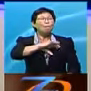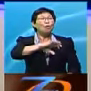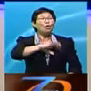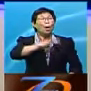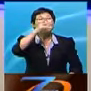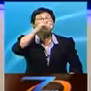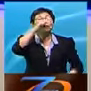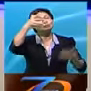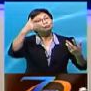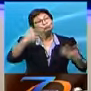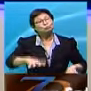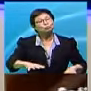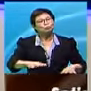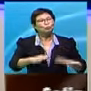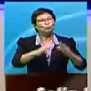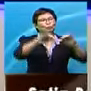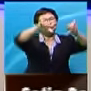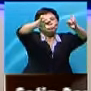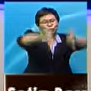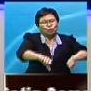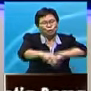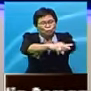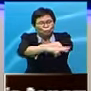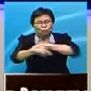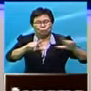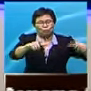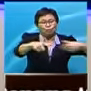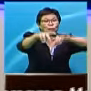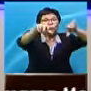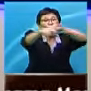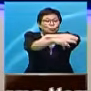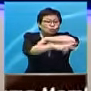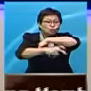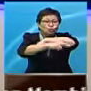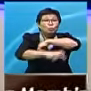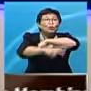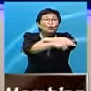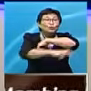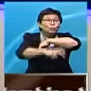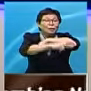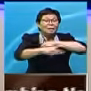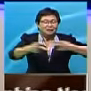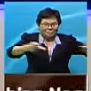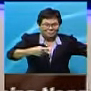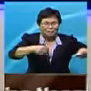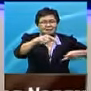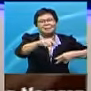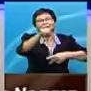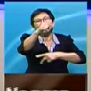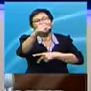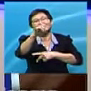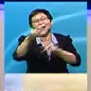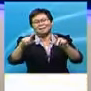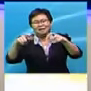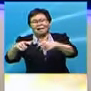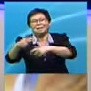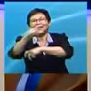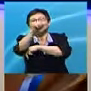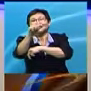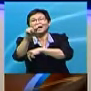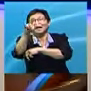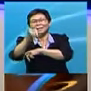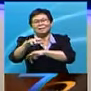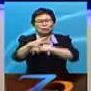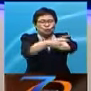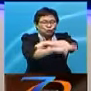Polis Melaka pula berjaya melumpuhkan sindiket curi kenderaan dikenali sebagai Geng Zali yang aktif menjalankan kegiatan curi sekitar Melaka